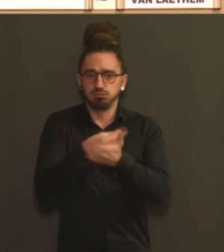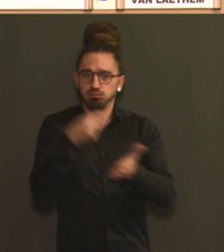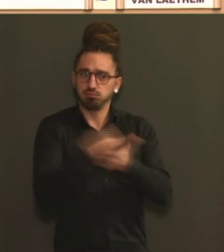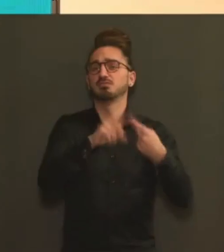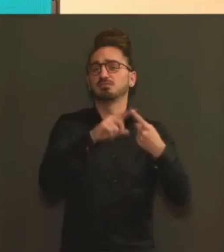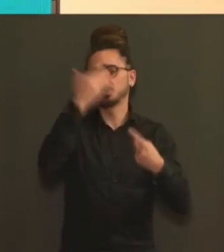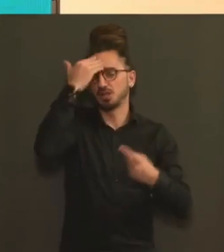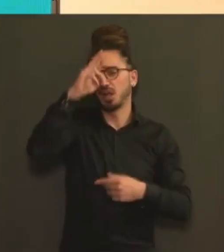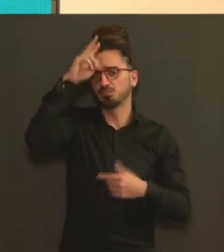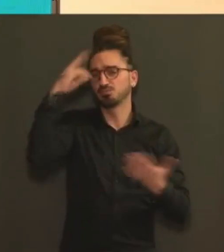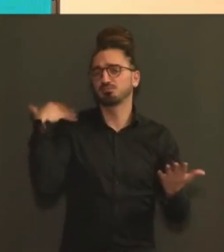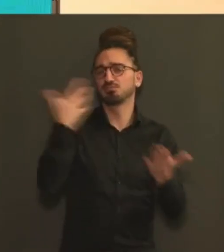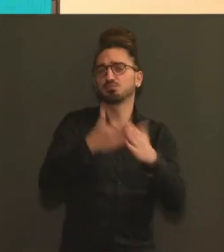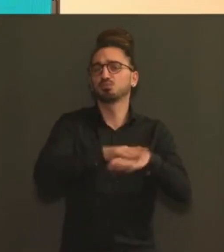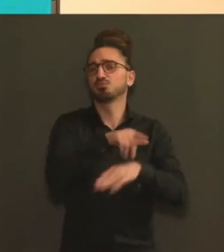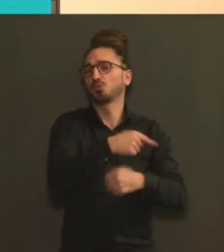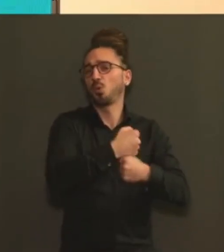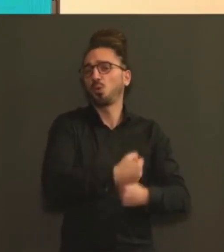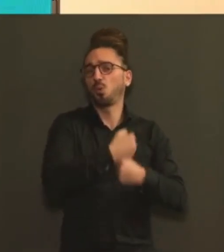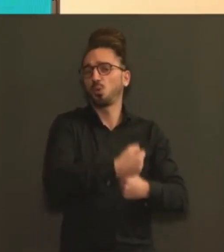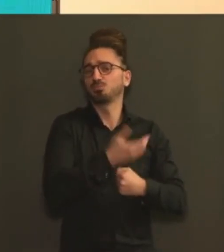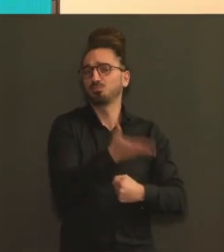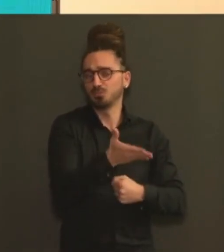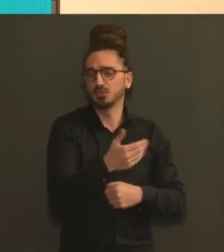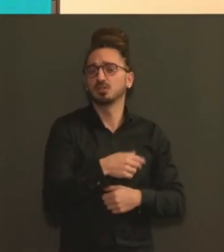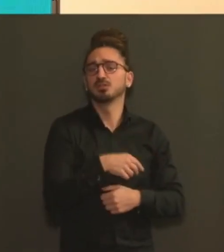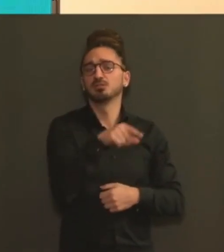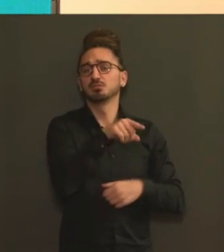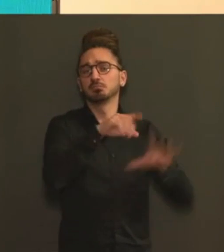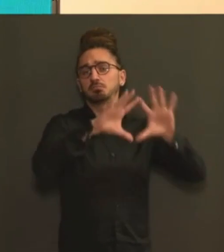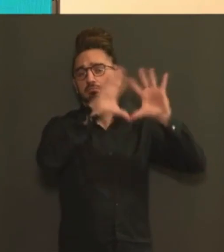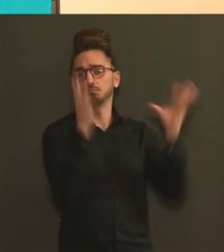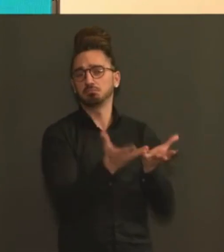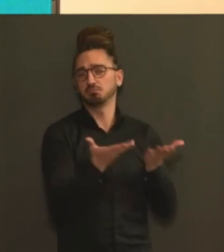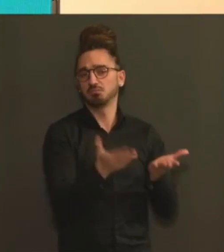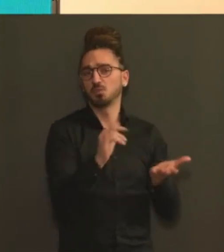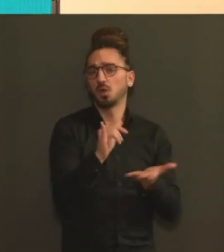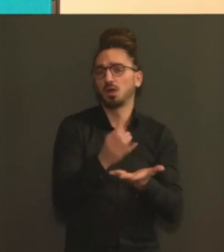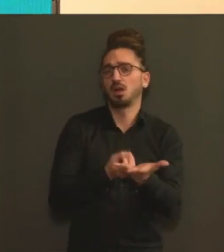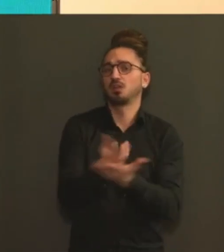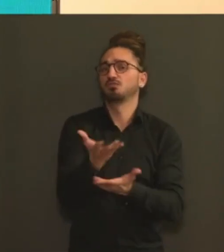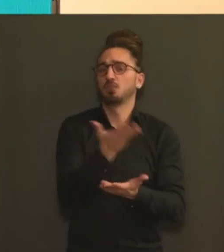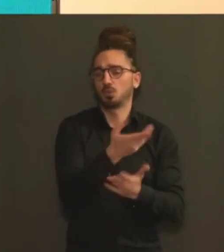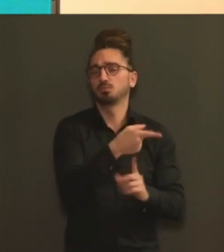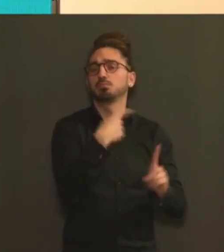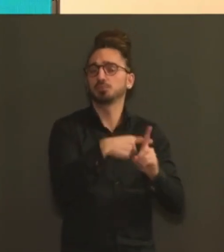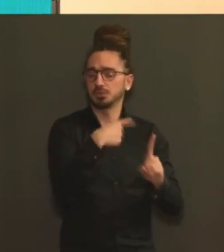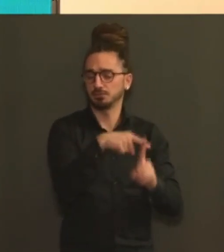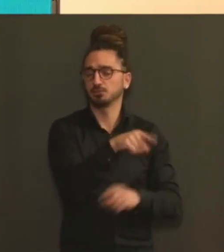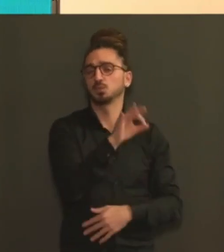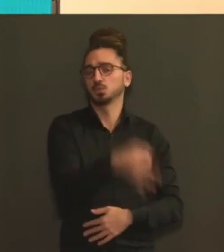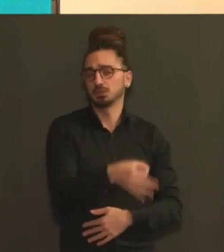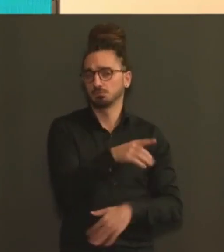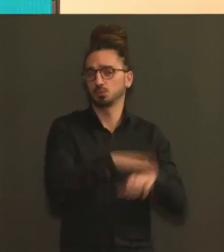virus. Globalement, le message est la situation y est plutôt favorable et nous ne sommes plus dans un